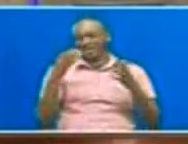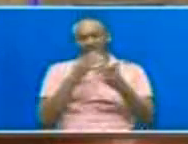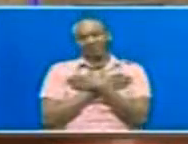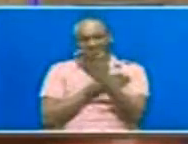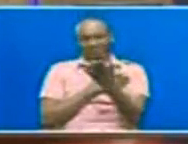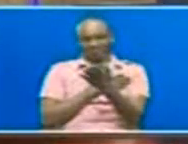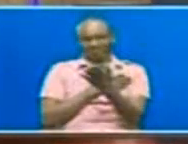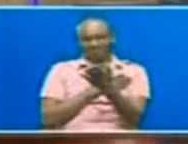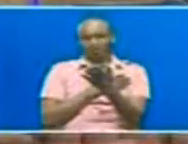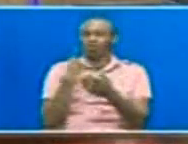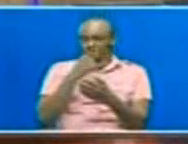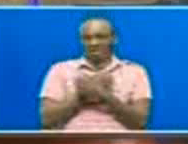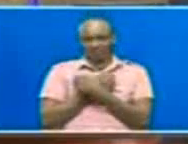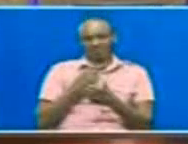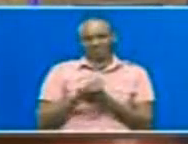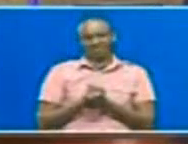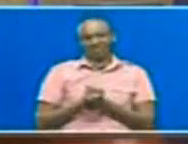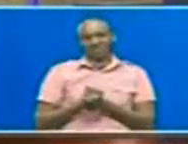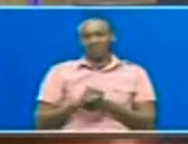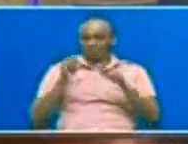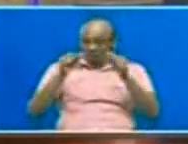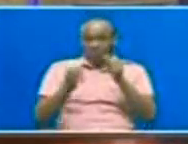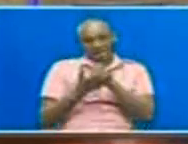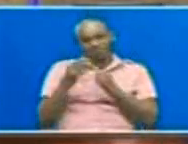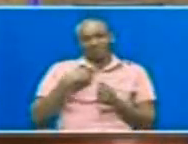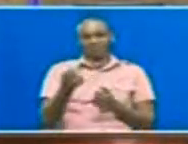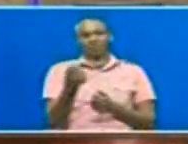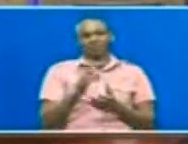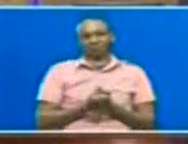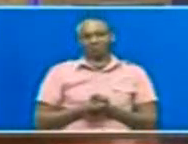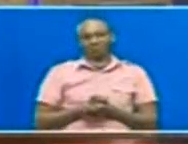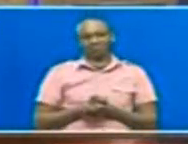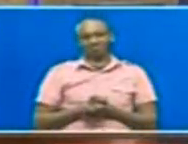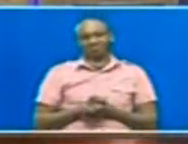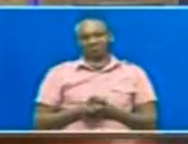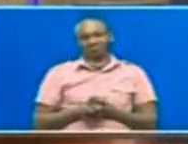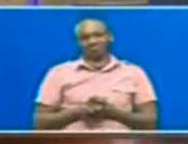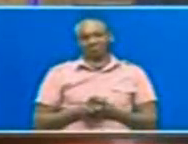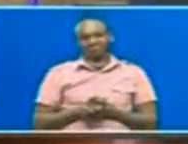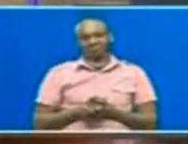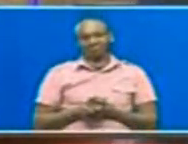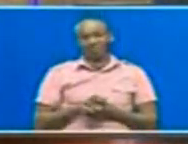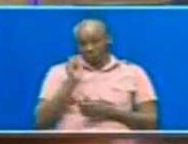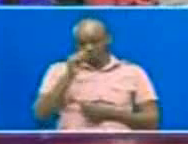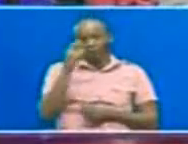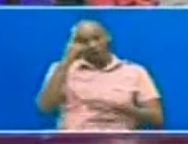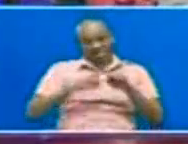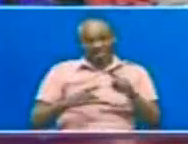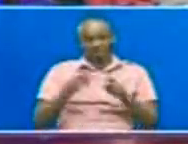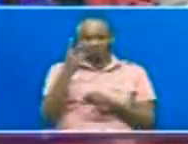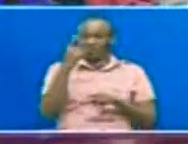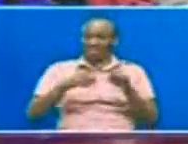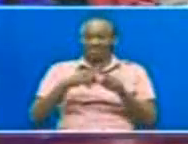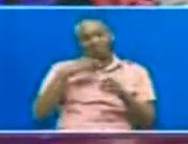do. Those who love me. We do. Why can't they also say help kidogo? Kidogo, so that I can stay for another 1 year or